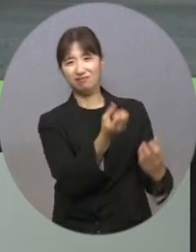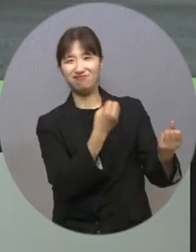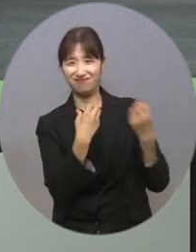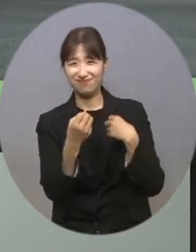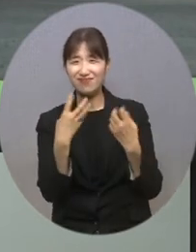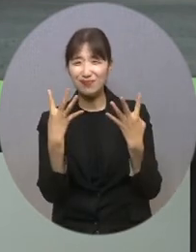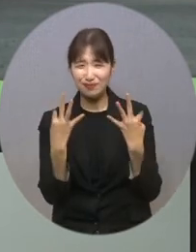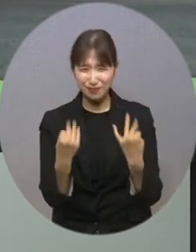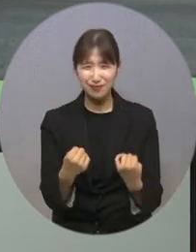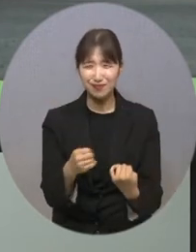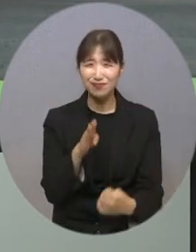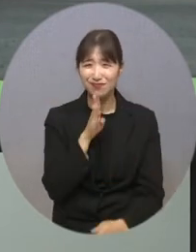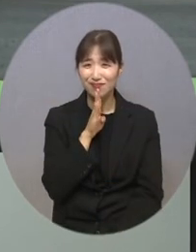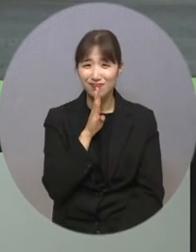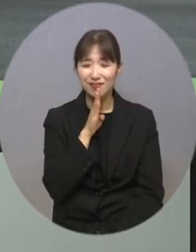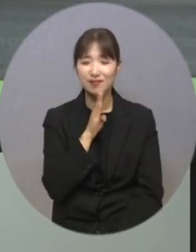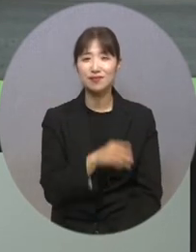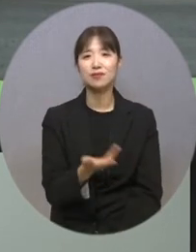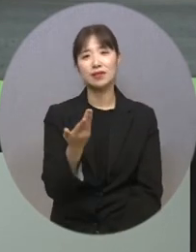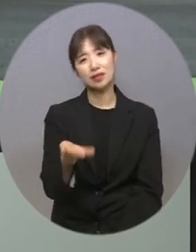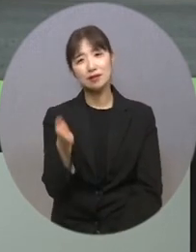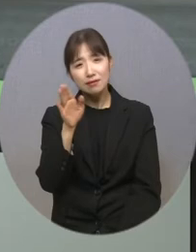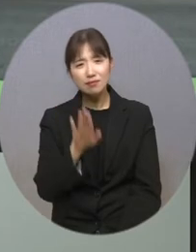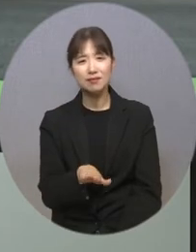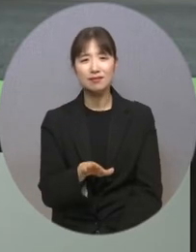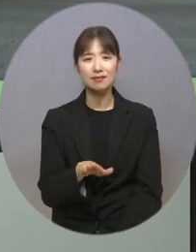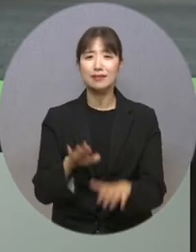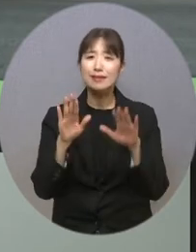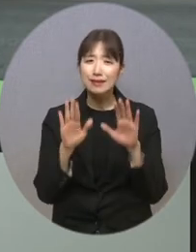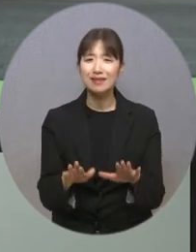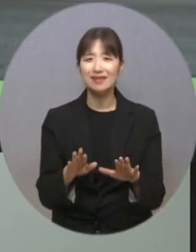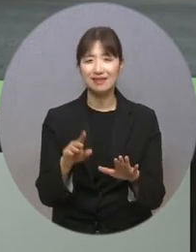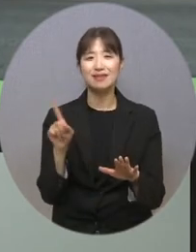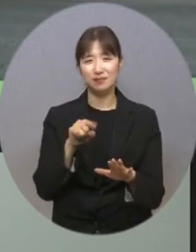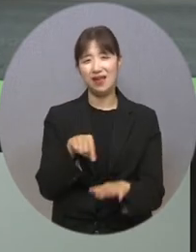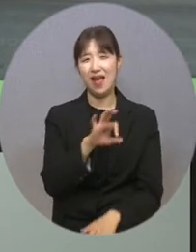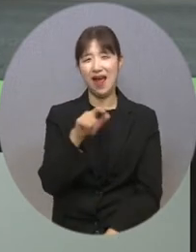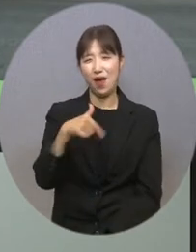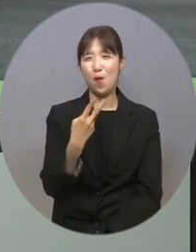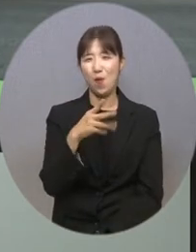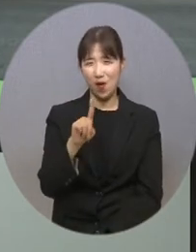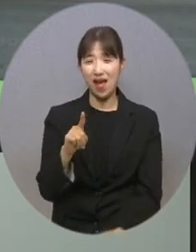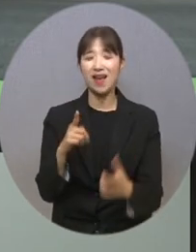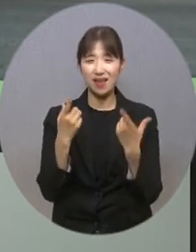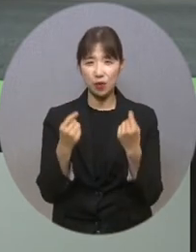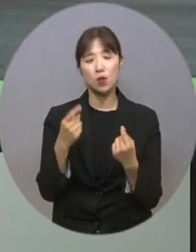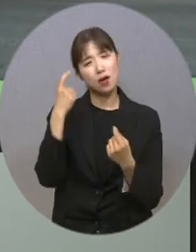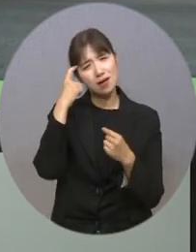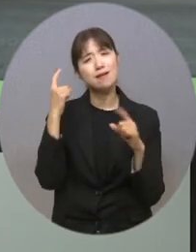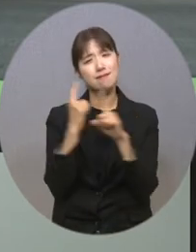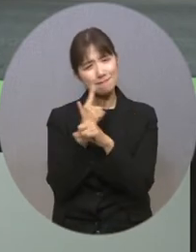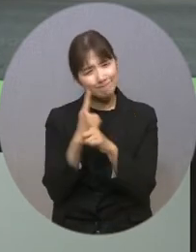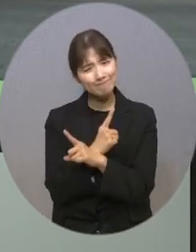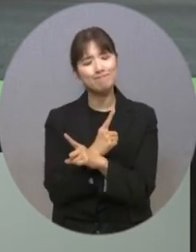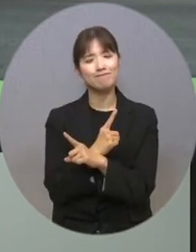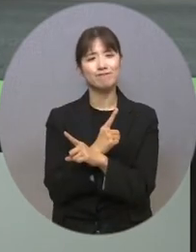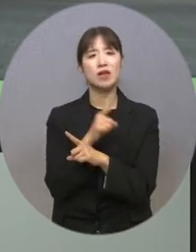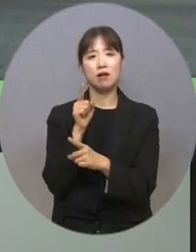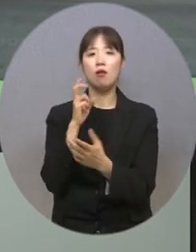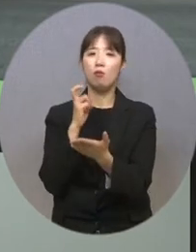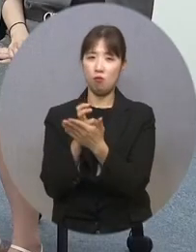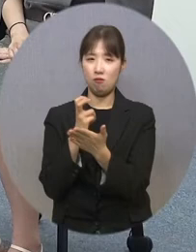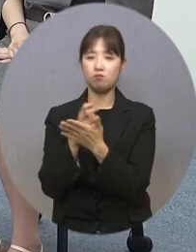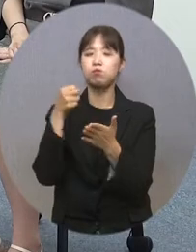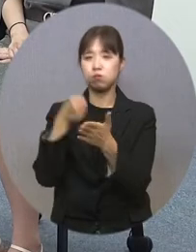오래전에 부터 많이 있었잖아요 근데 이제 우리가 뭐 지금 야우 라도 그렇지만 뭐 인식제고 장애인이 개선이 법으로도